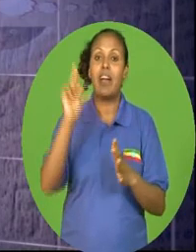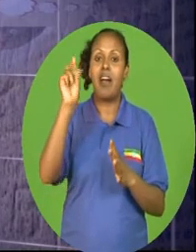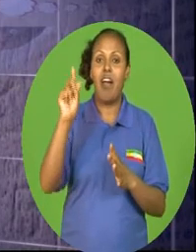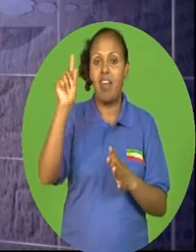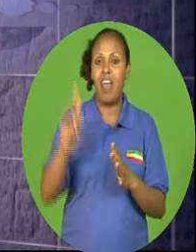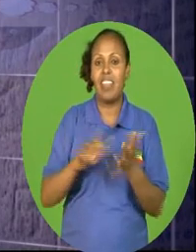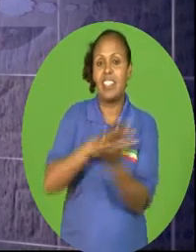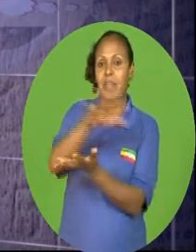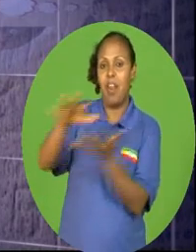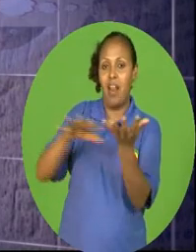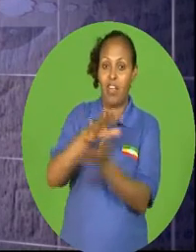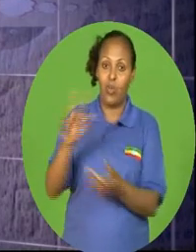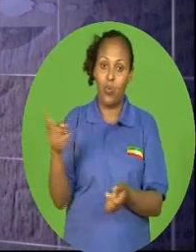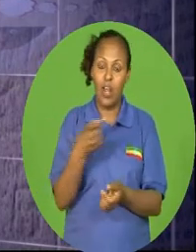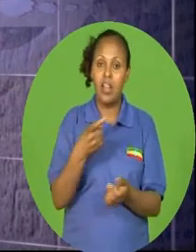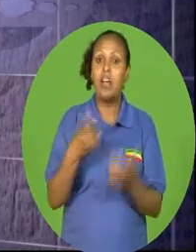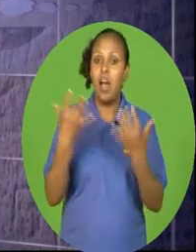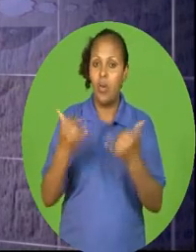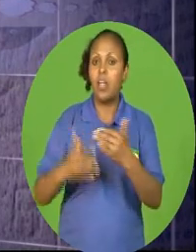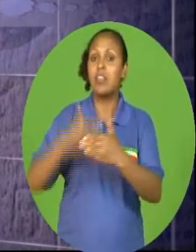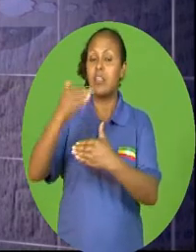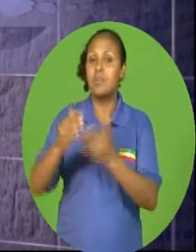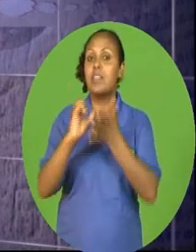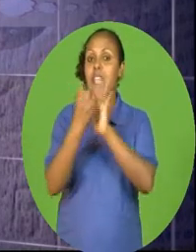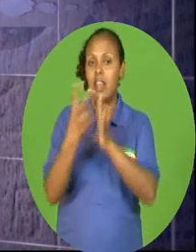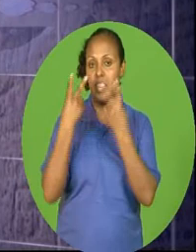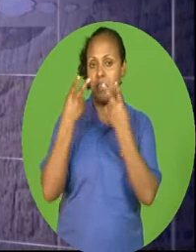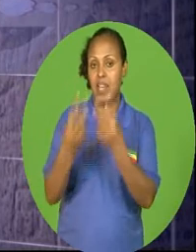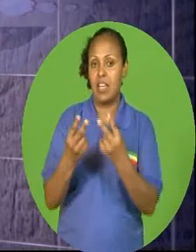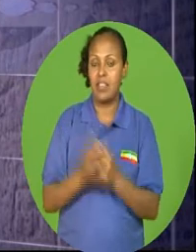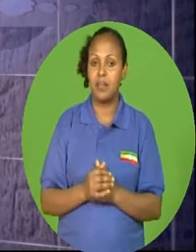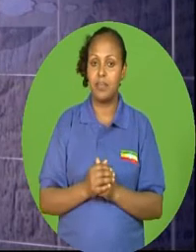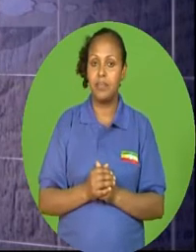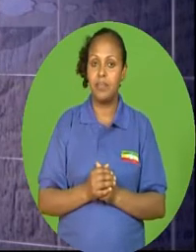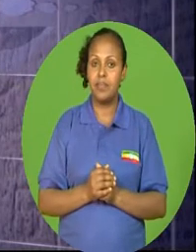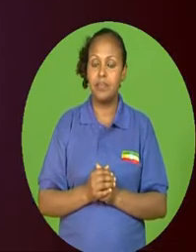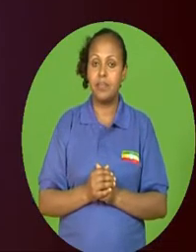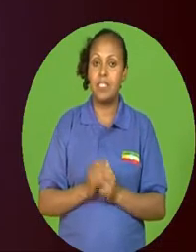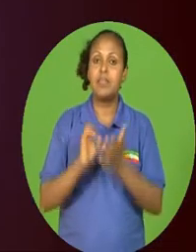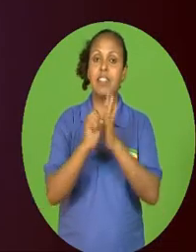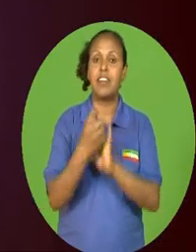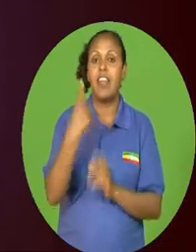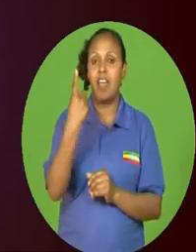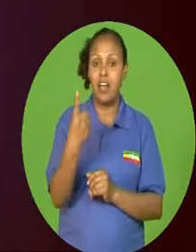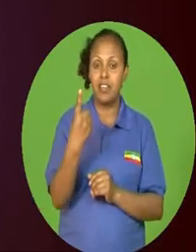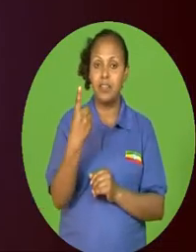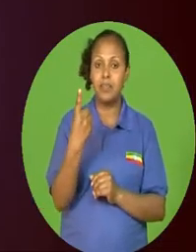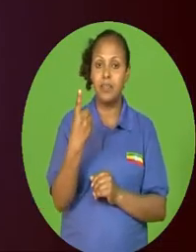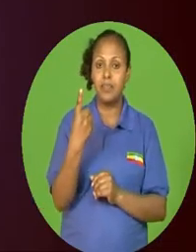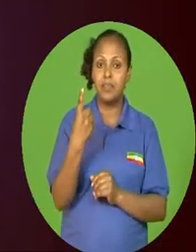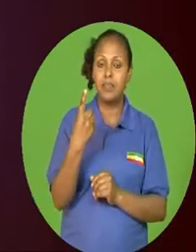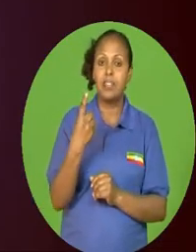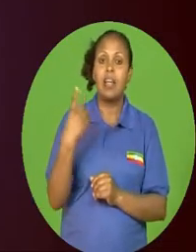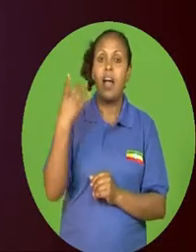ቃና የተዘበራረቀ ይሆናል። እስኪ ተከታዩን ምሳሌ እንመልከት። ምሳሌ